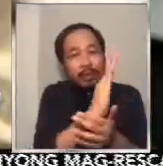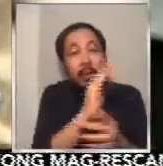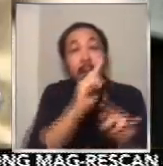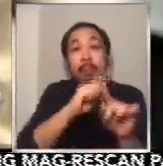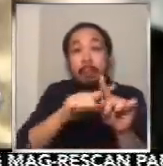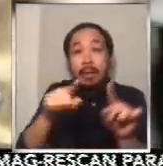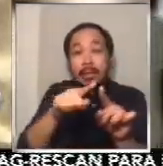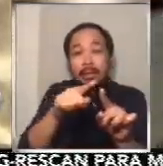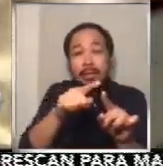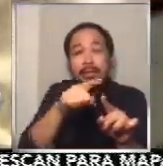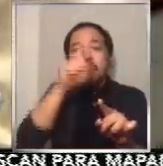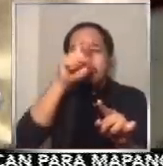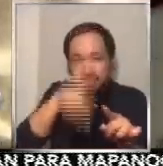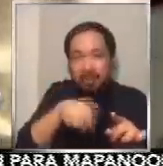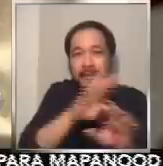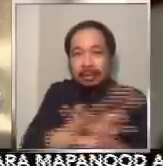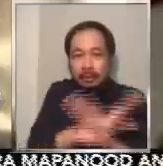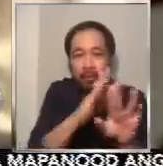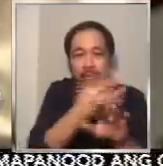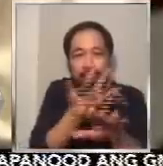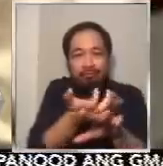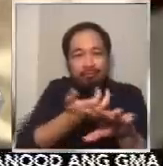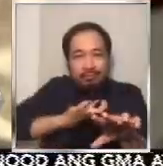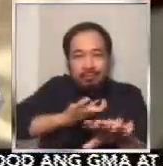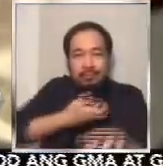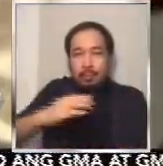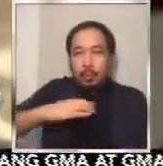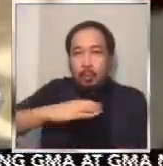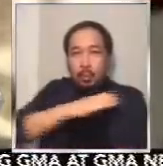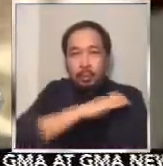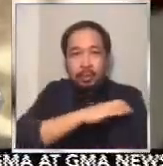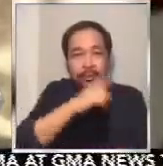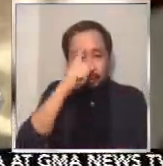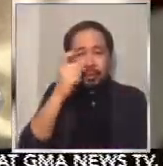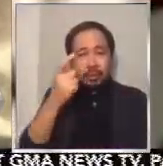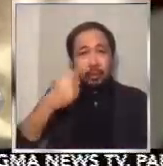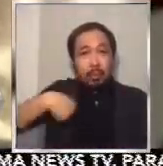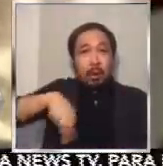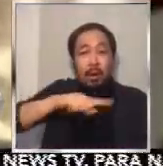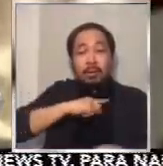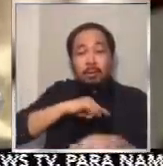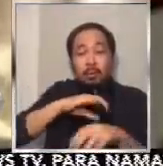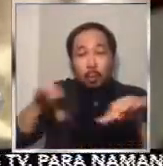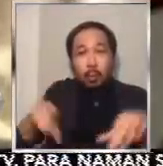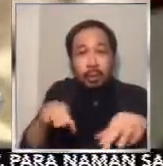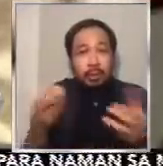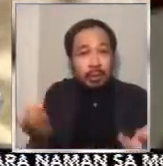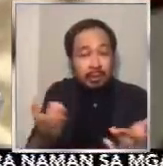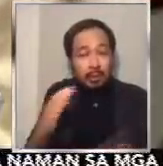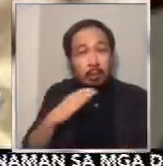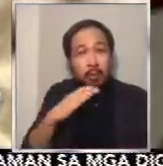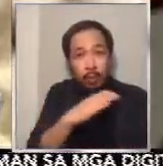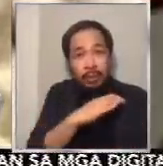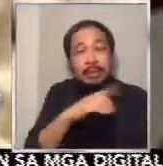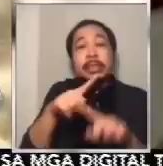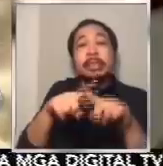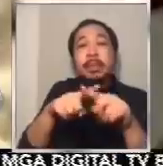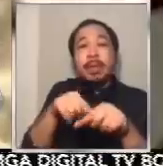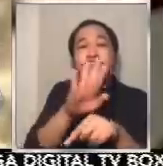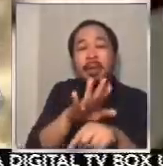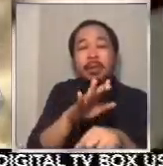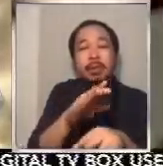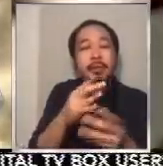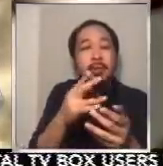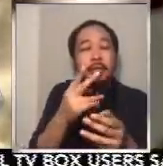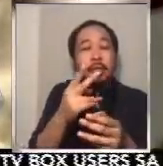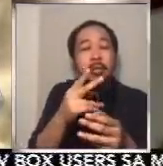magsisinungaling sa Kongreso. Kasi ang actions namin sa Kongreso ay based sa testimony na ibinibigay